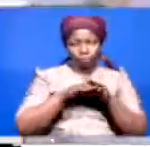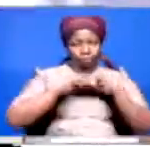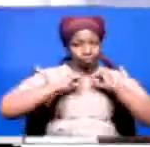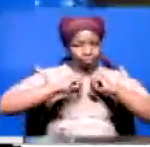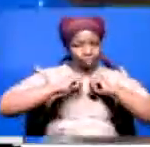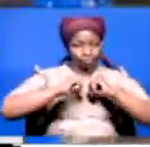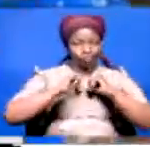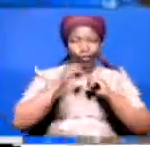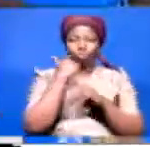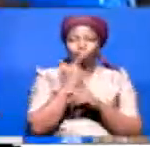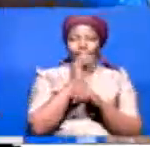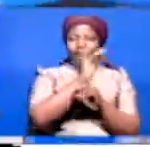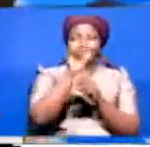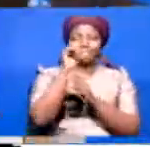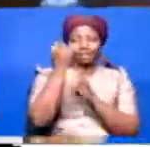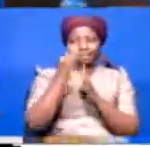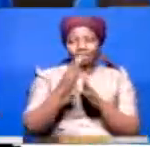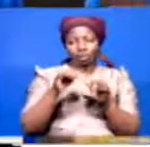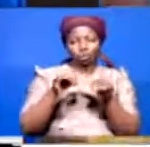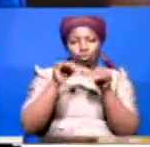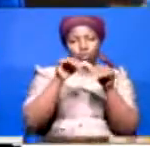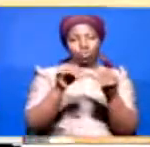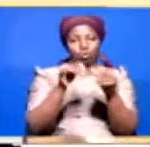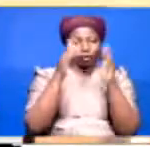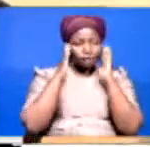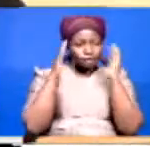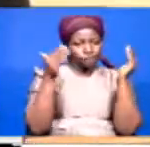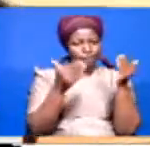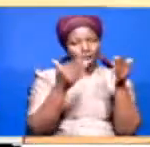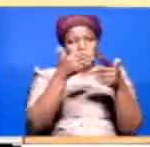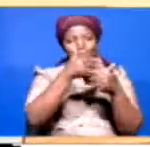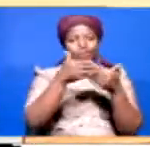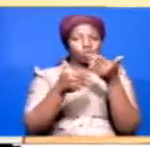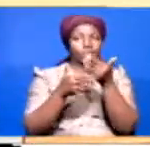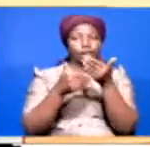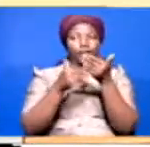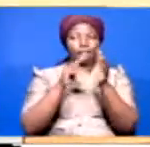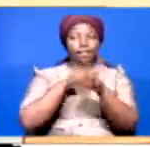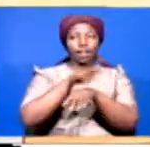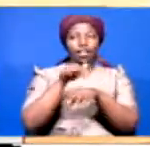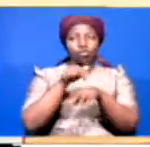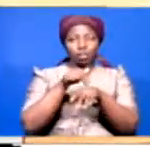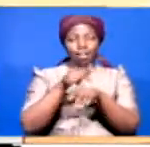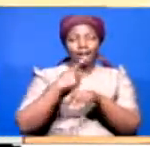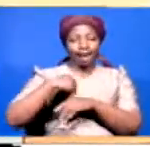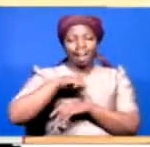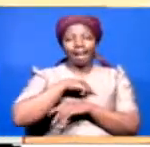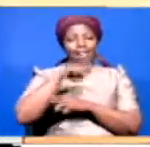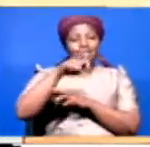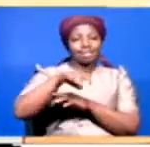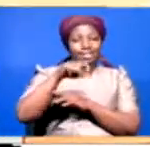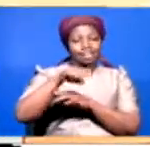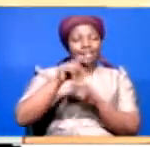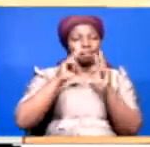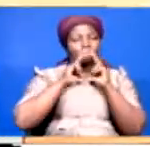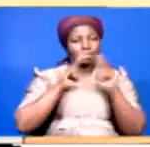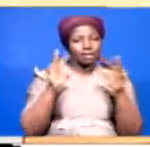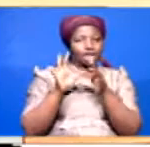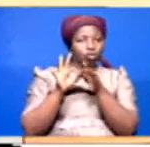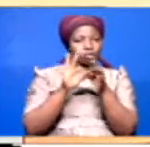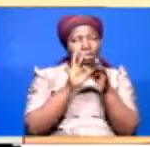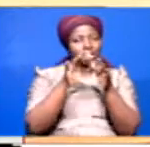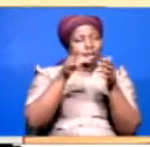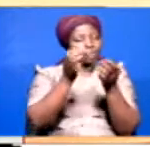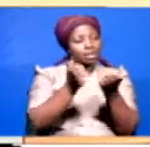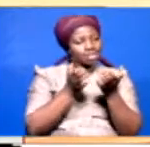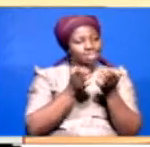aliyewahimiza wa Kenya kuzingatia ujenzi wa taifa. Sisi tunahitaji amani na umoja, hatuhitaji amani, umoja